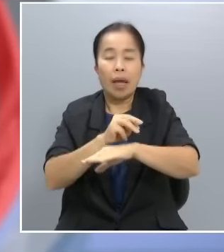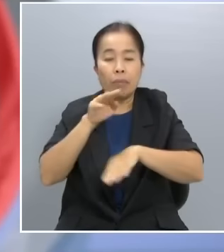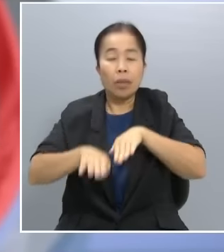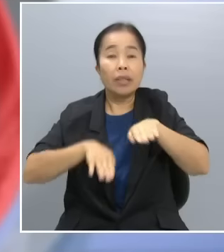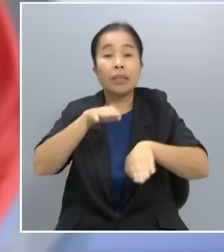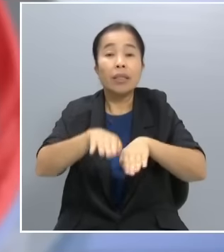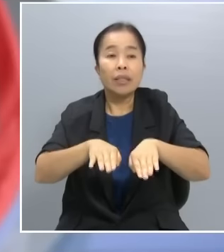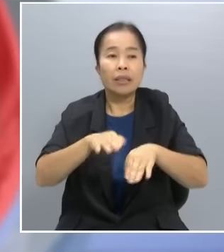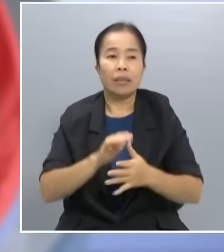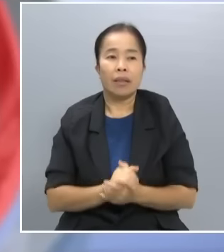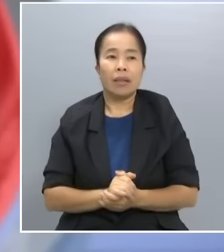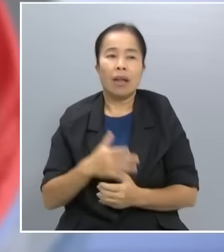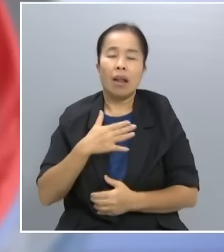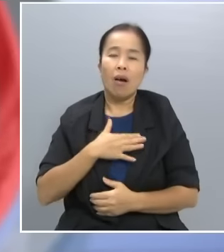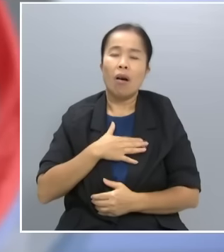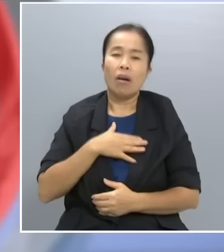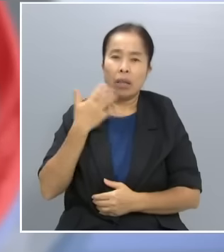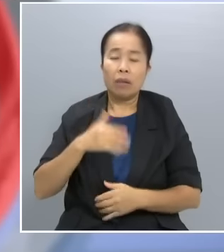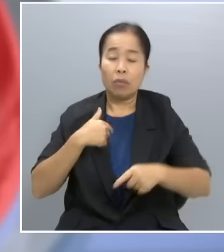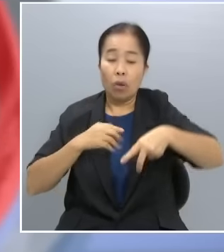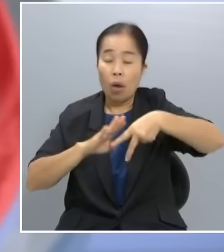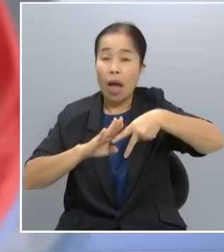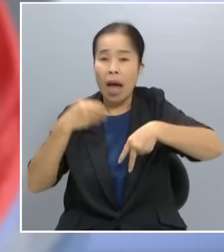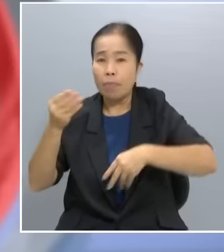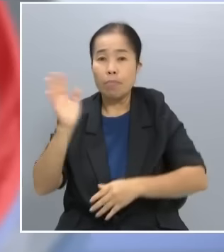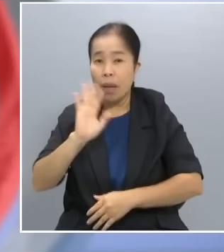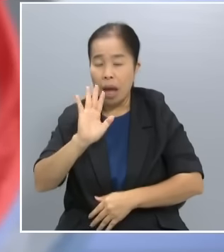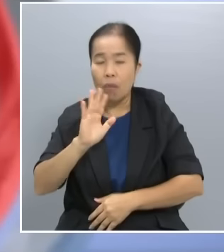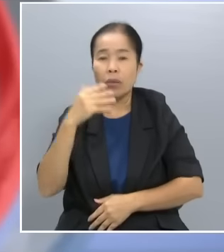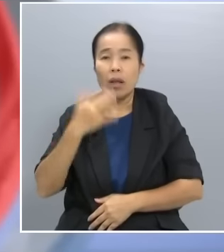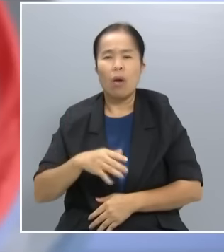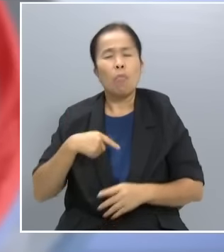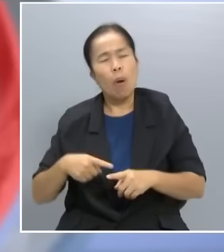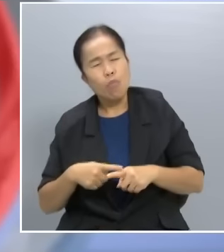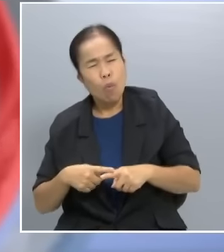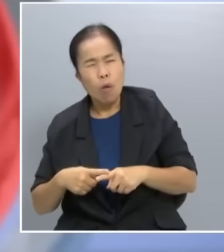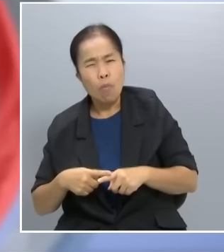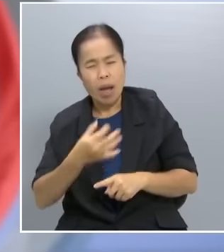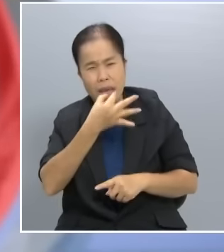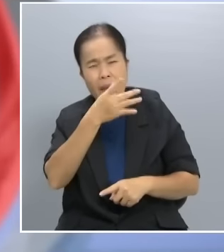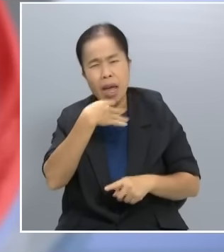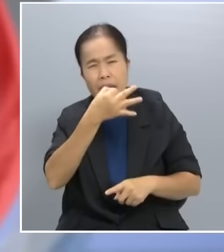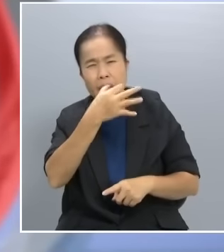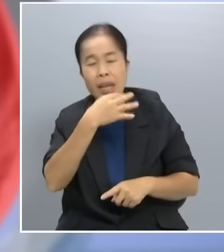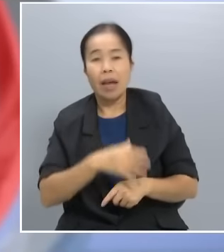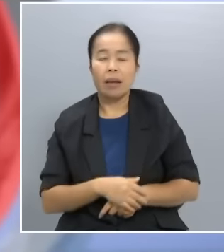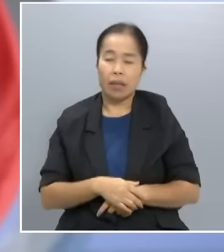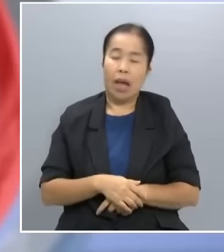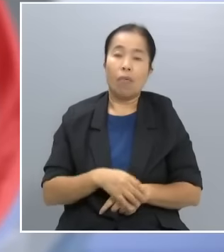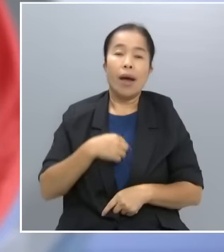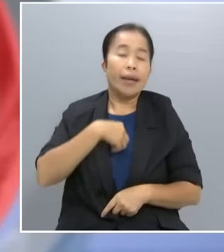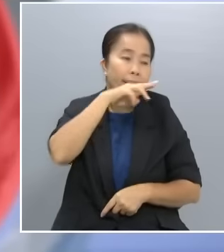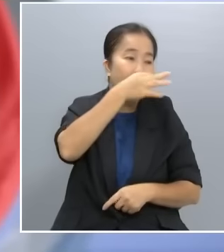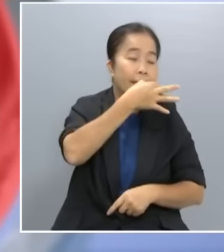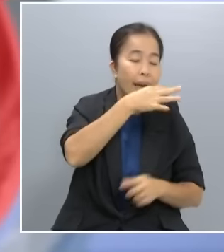ว่าอย่างนั้นนะฮ ะ เพราะตนเองเนี่ยไม่ล้างแผลให้ก็บอกว่าปวดแผลขอยาพาราหน่อยได้ไหมตนเองก็เลยหาพาราให้ไ